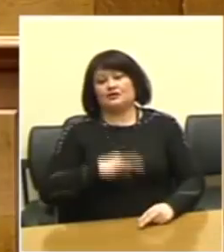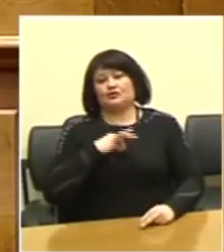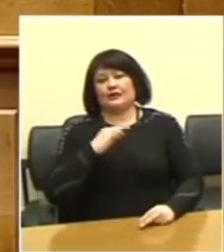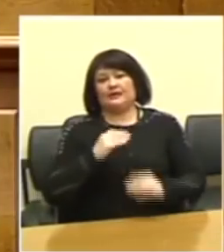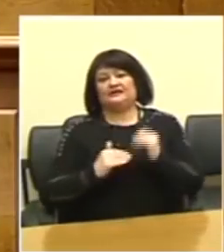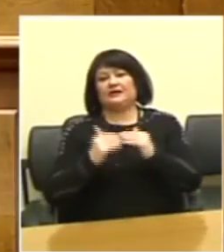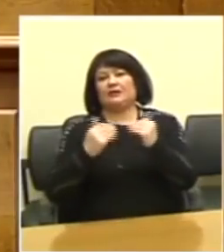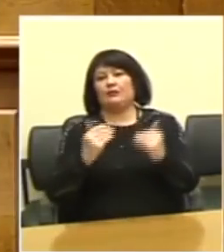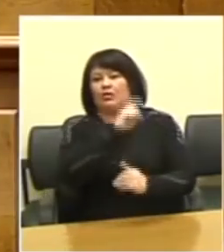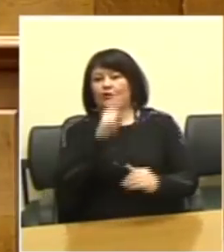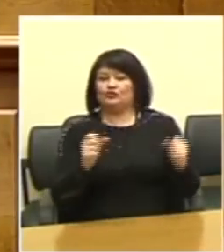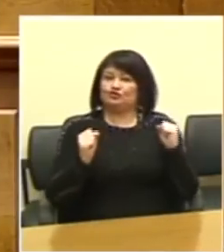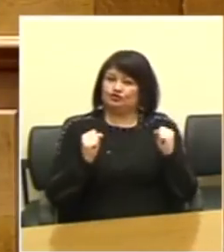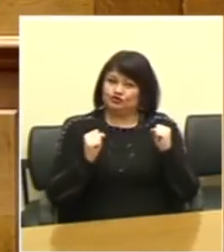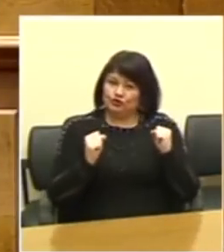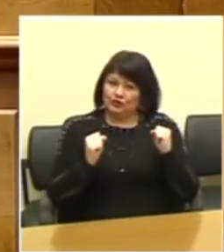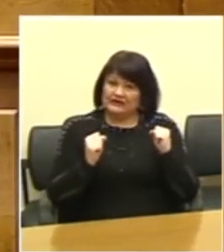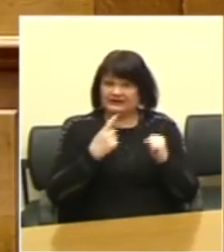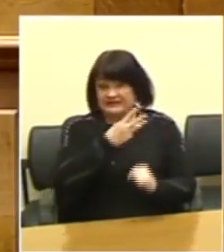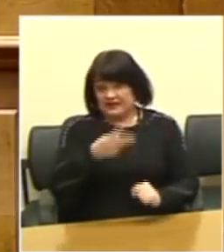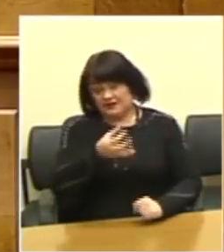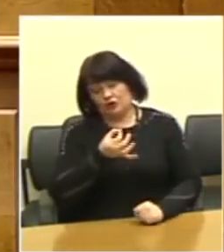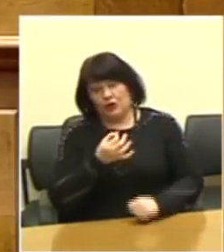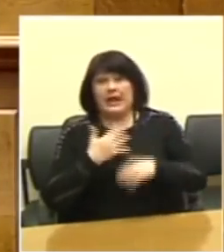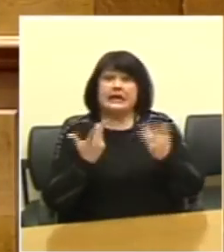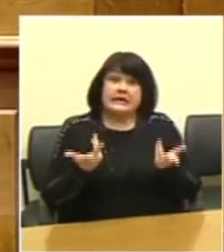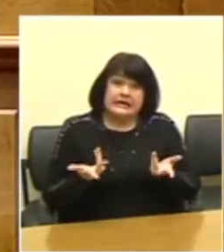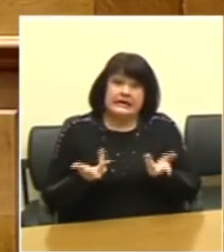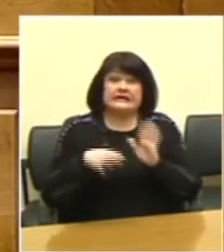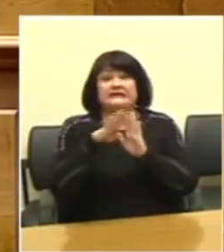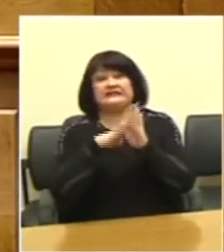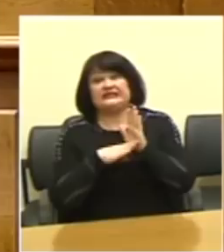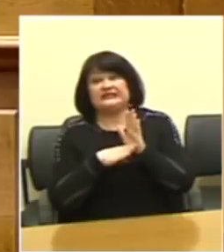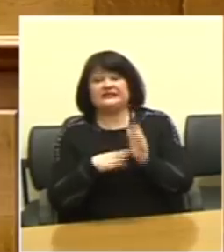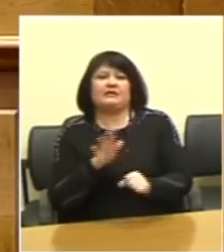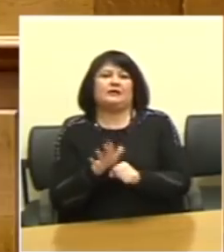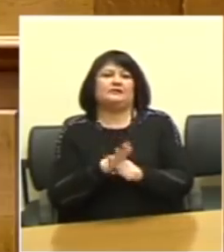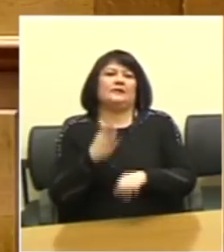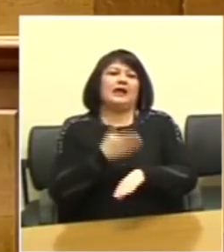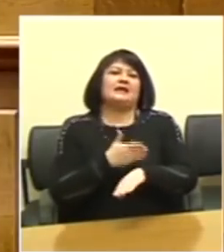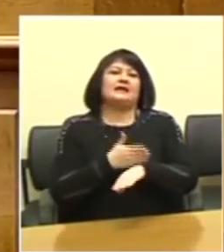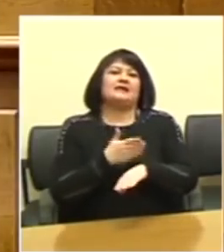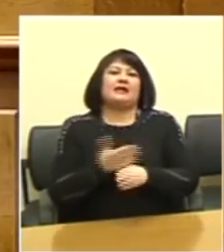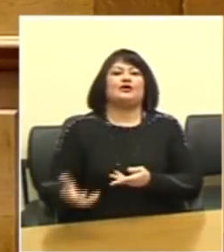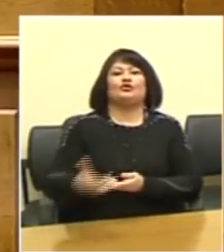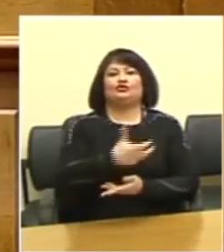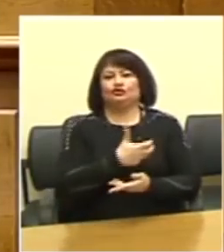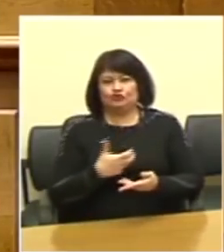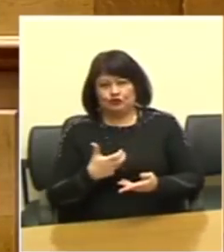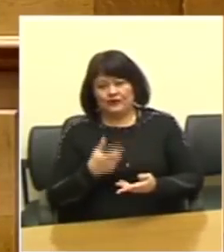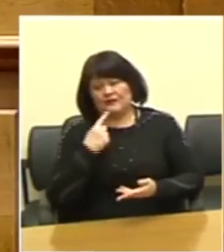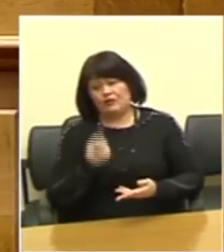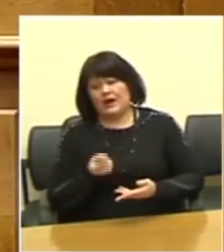επίπεδο διαβίωσης κατά ΣΥΡΙΖΑ, είτε σύστημα ελάχιστου εγγυημένου εισοδήματος κατά τη